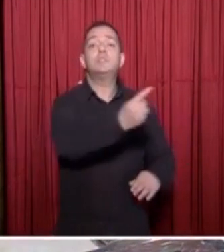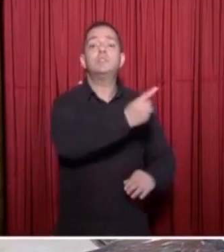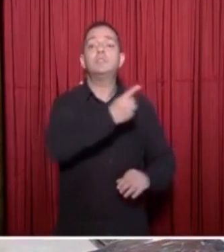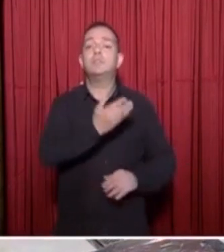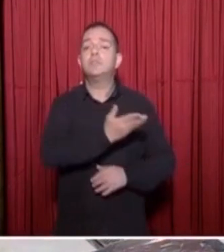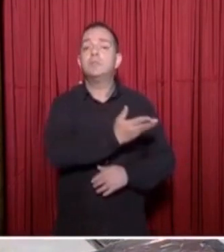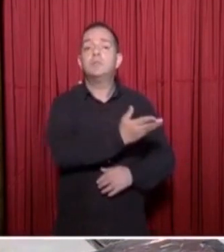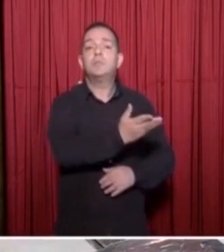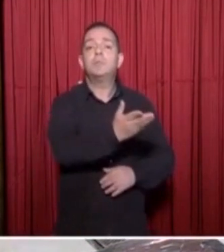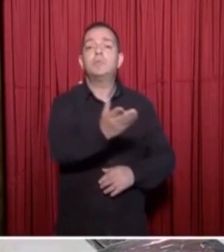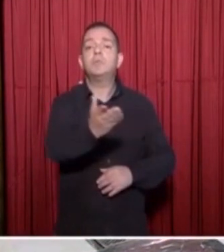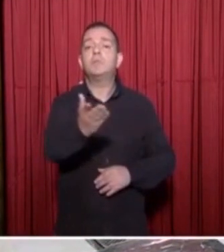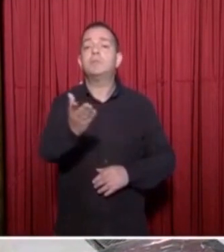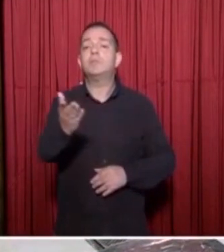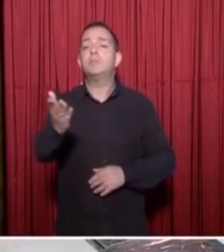Ειρήνη